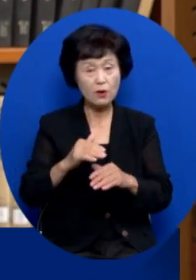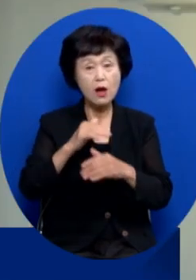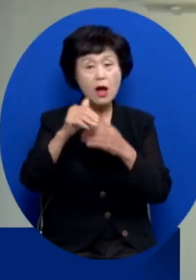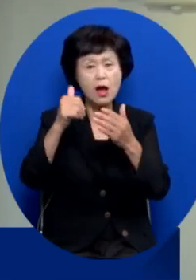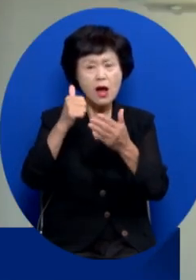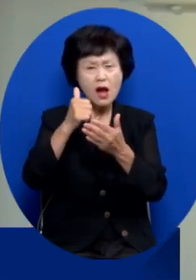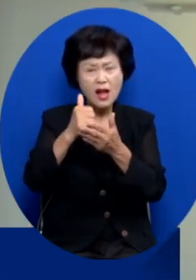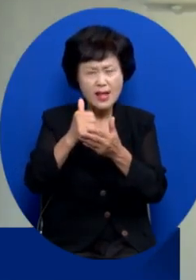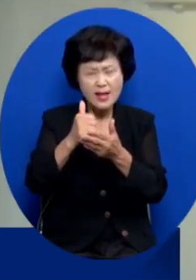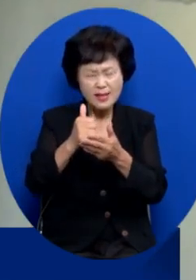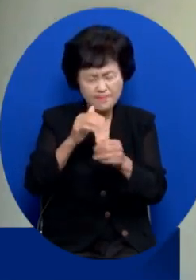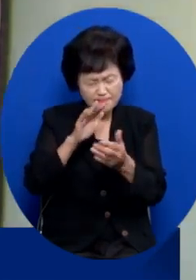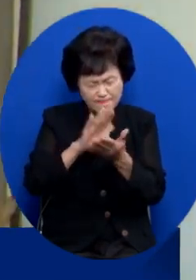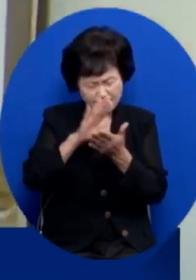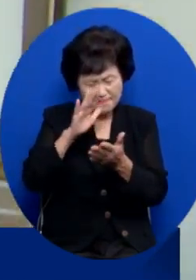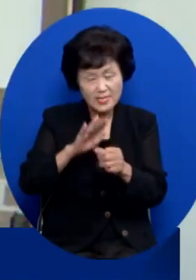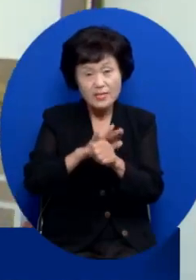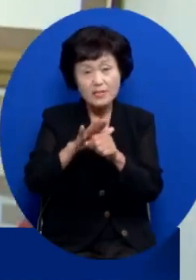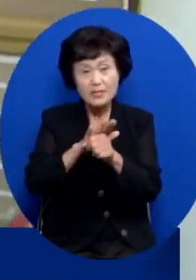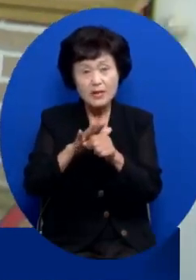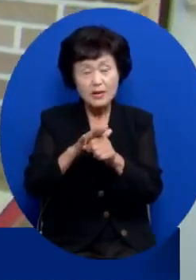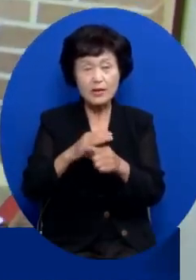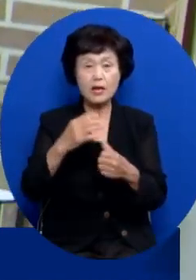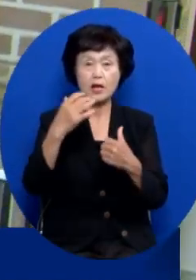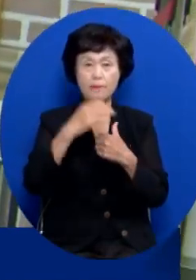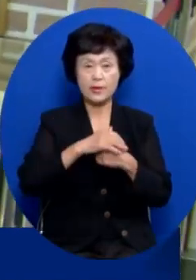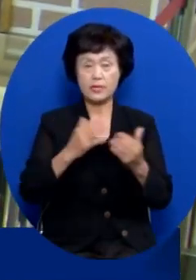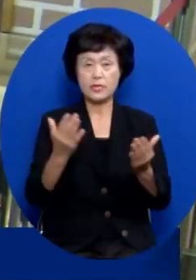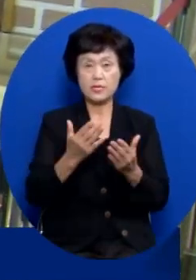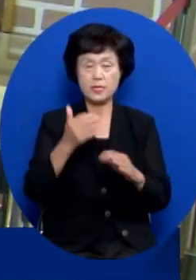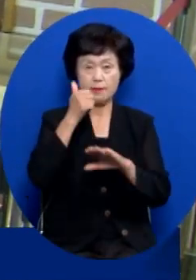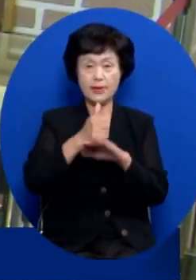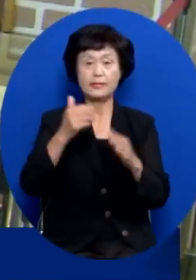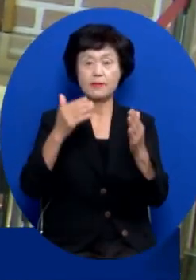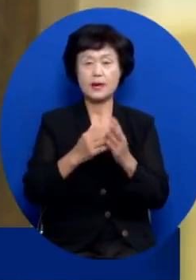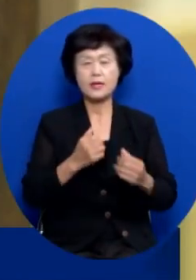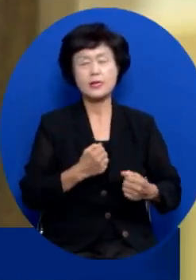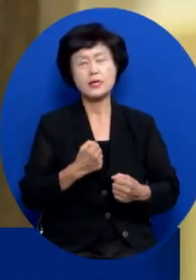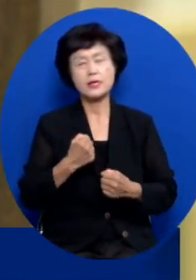하라. 맡겨진 일을 끝까지 게으르지 않게.